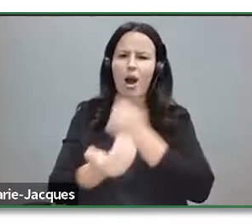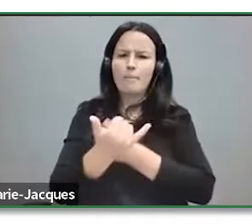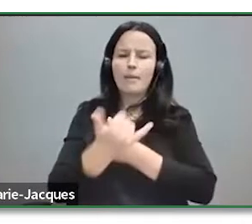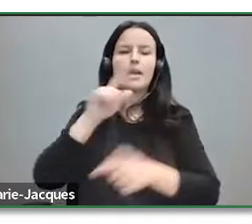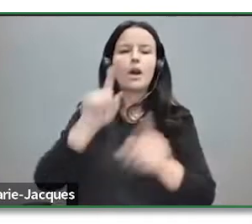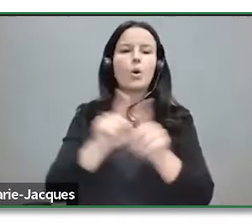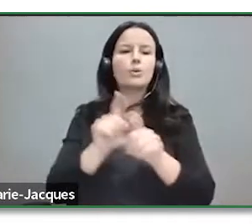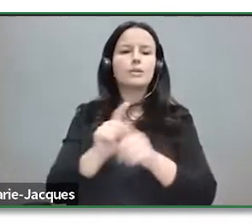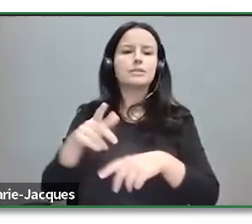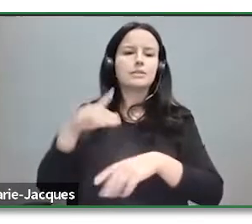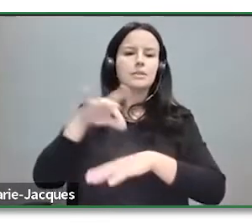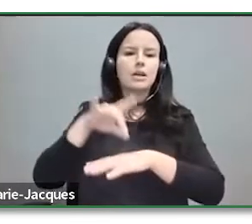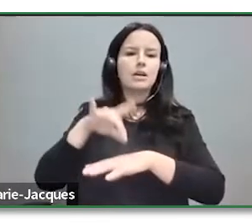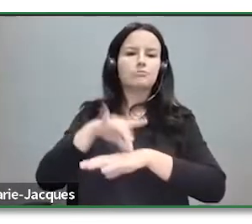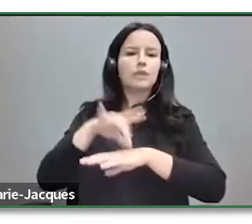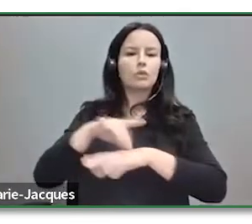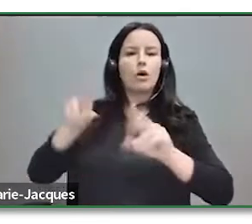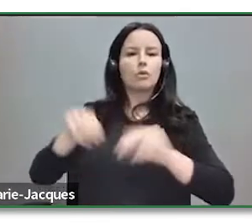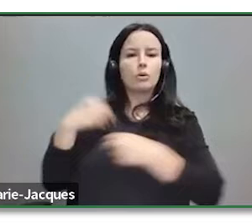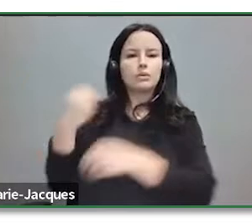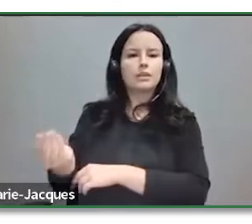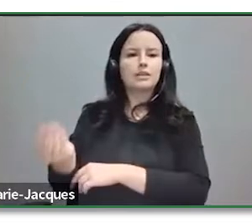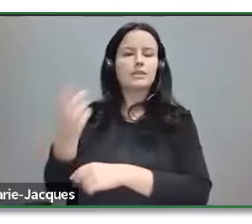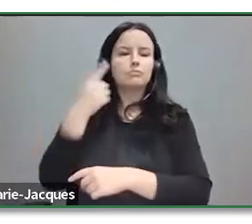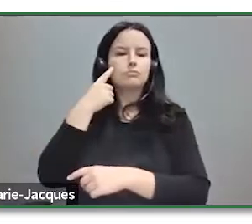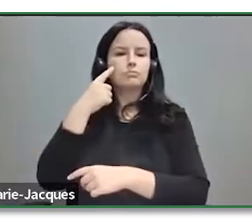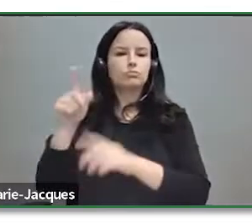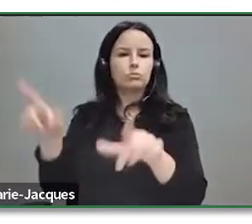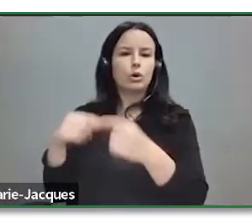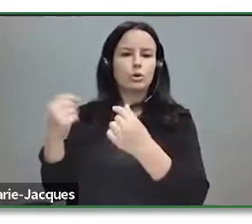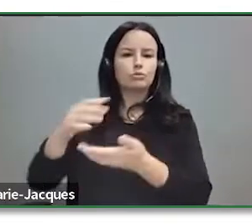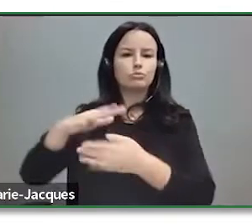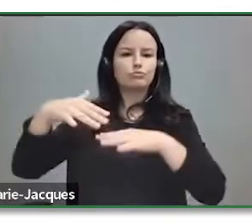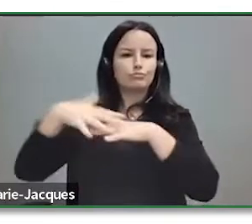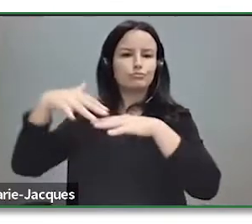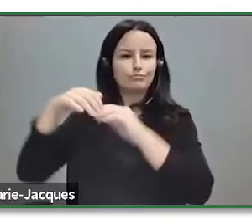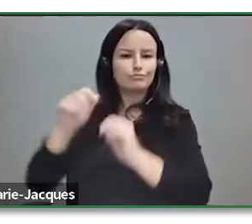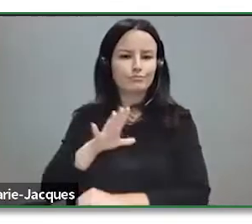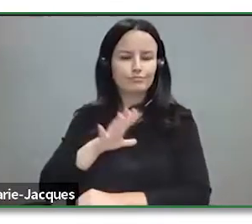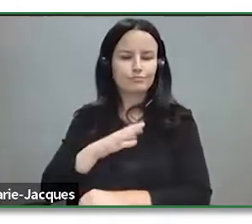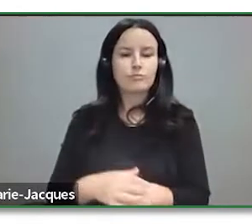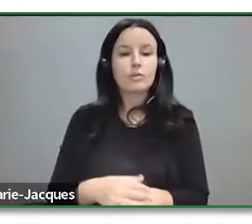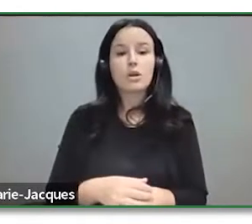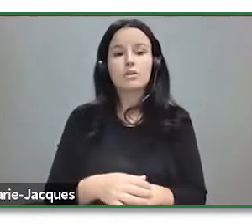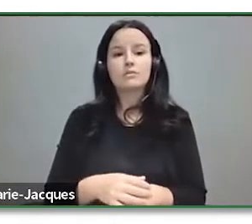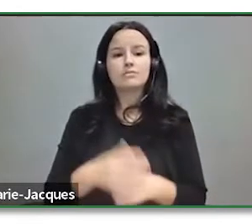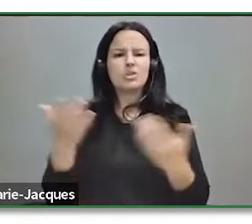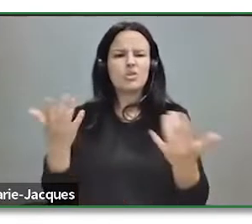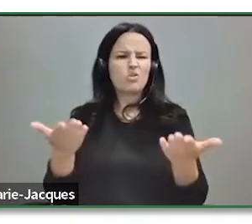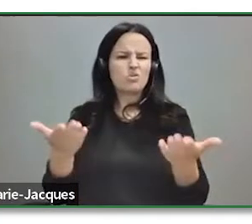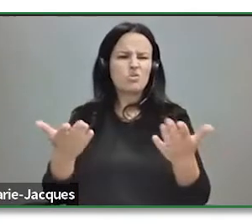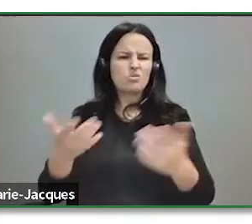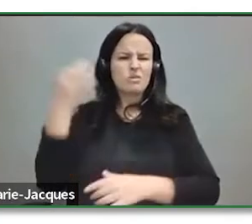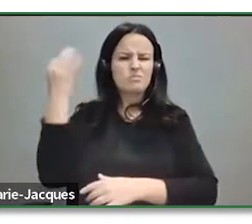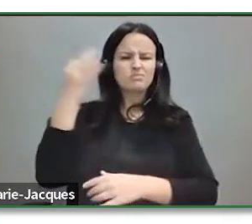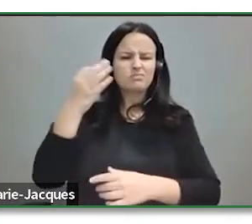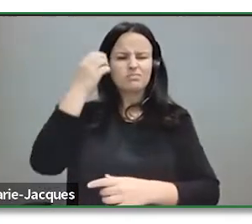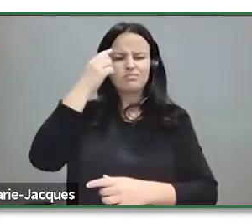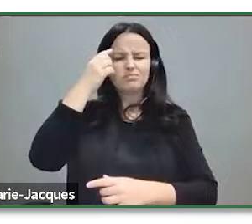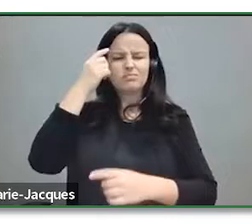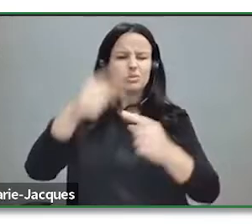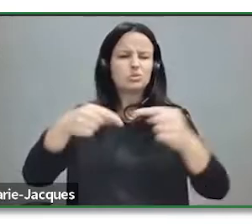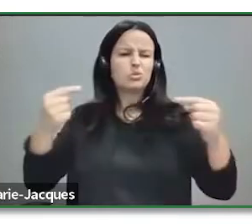Wiychiun du peuple Lijan-Ohlone. La présentation d'aujourd'hui porte sur les obstacles, mais en plus de mettre